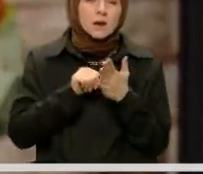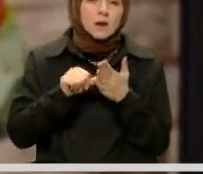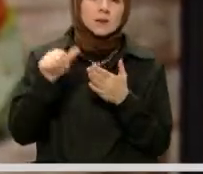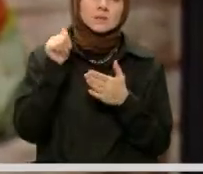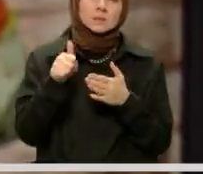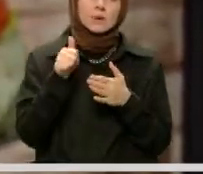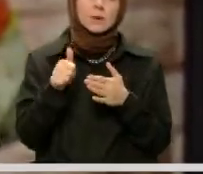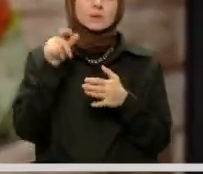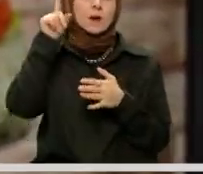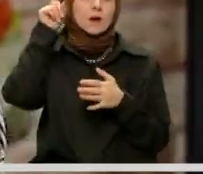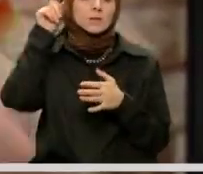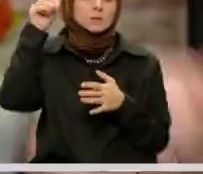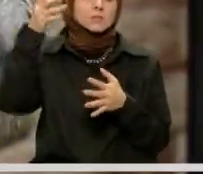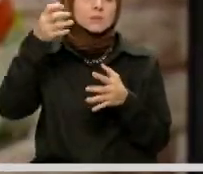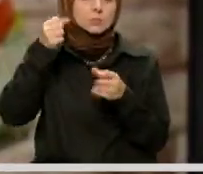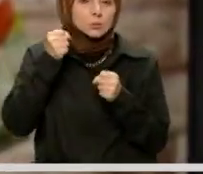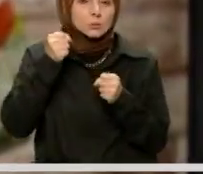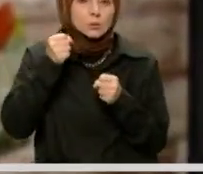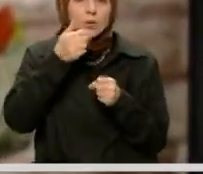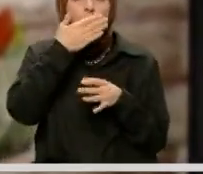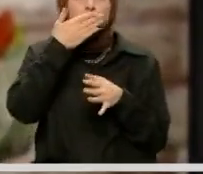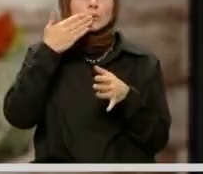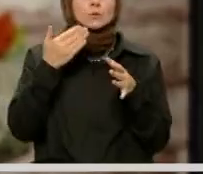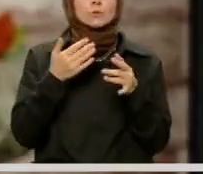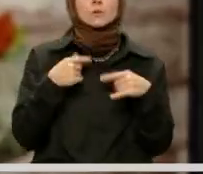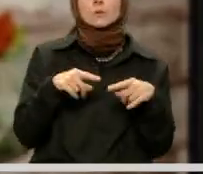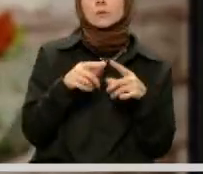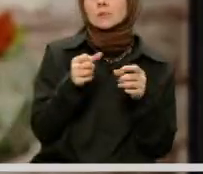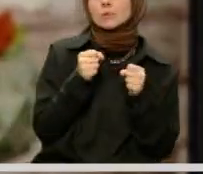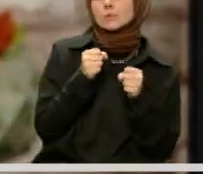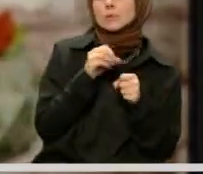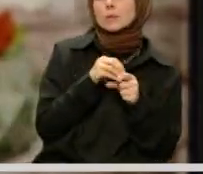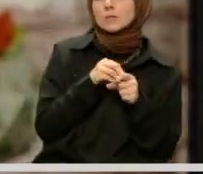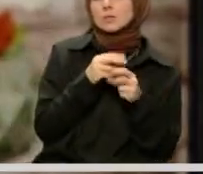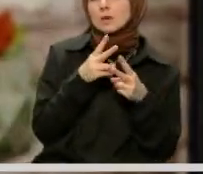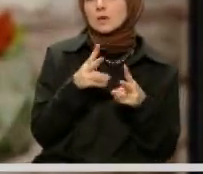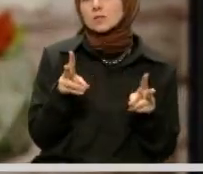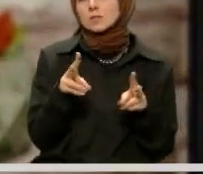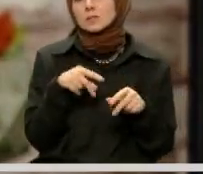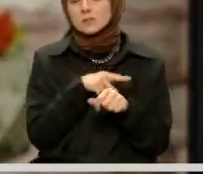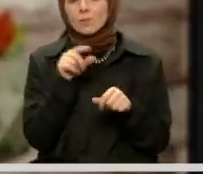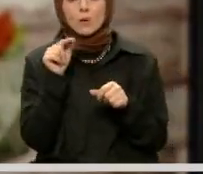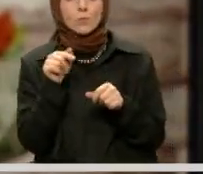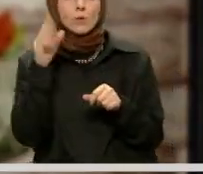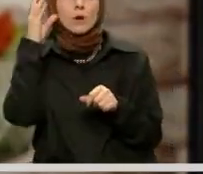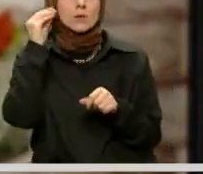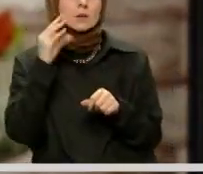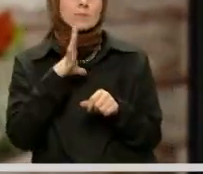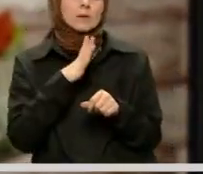şekilde tutup oruç da sizi bu şekilde tutsun diye. لَعَلَّكُمْ تَتَّقُونَ Açtığımız zaman bu manalarla karşılaşıyoruz. O